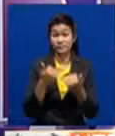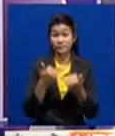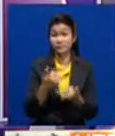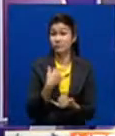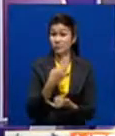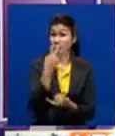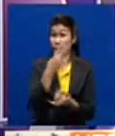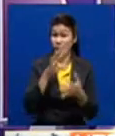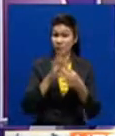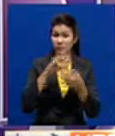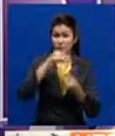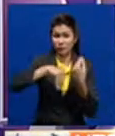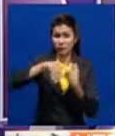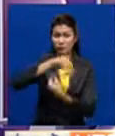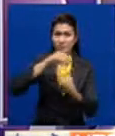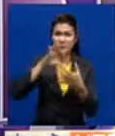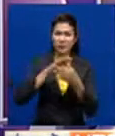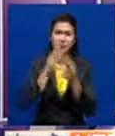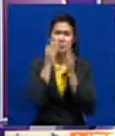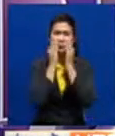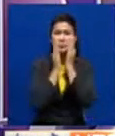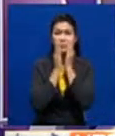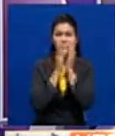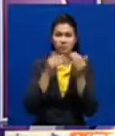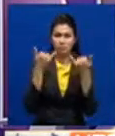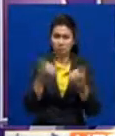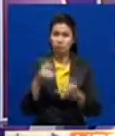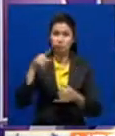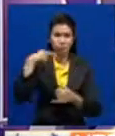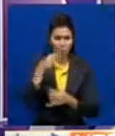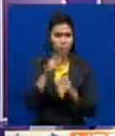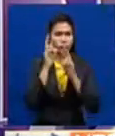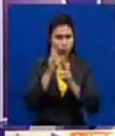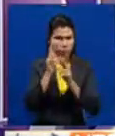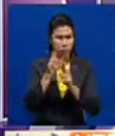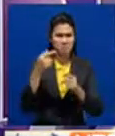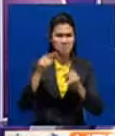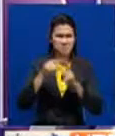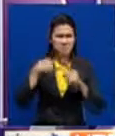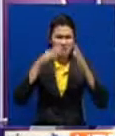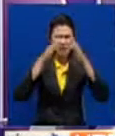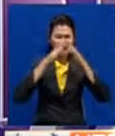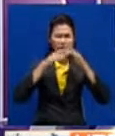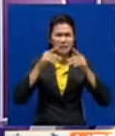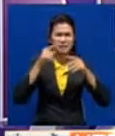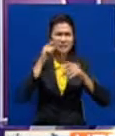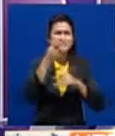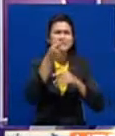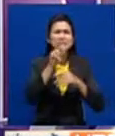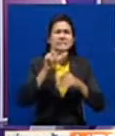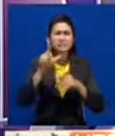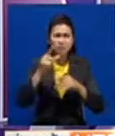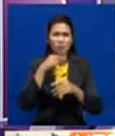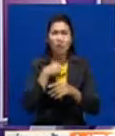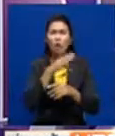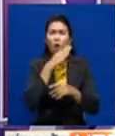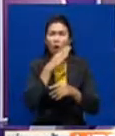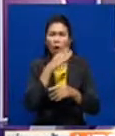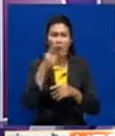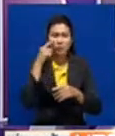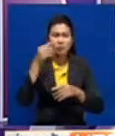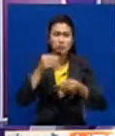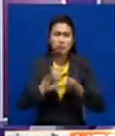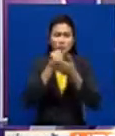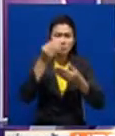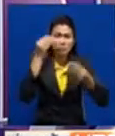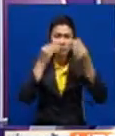อ่าของธุรกิจเสริมความงามนะคะช่วงนี้สาวๆต้องระมัดระวังเพราะว่าจะมีคลินิกเขื่อนและก็แพทย์เขื่อนนะครับมาทำการให้การรักษาจนที่